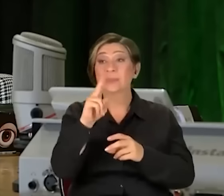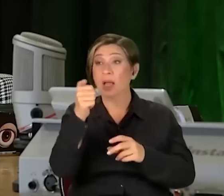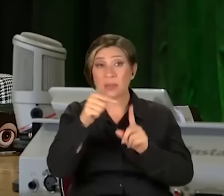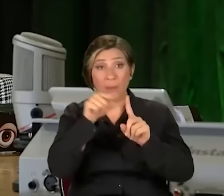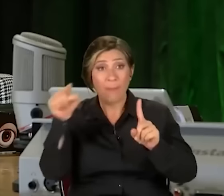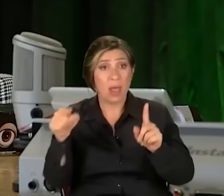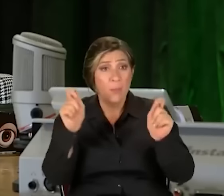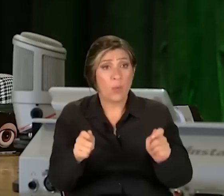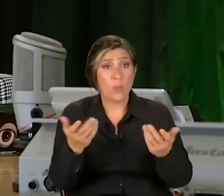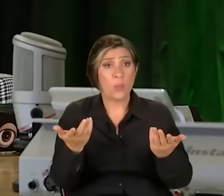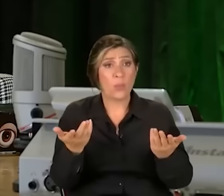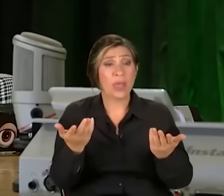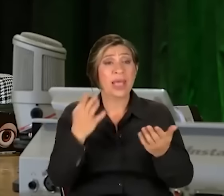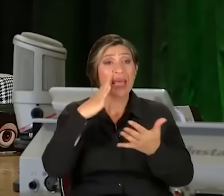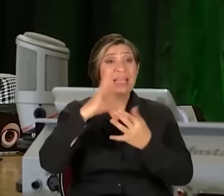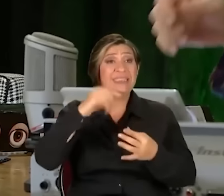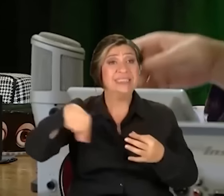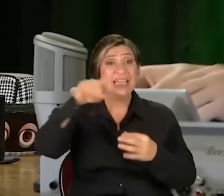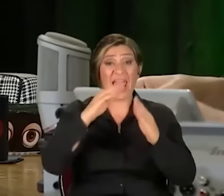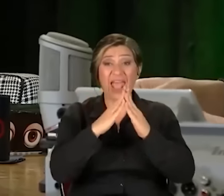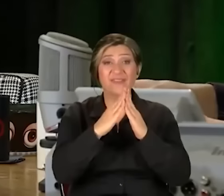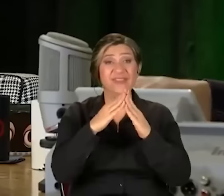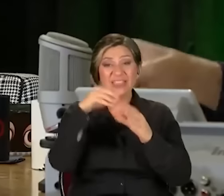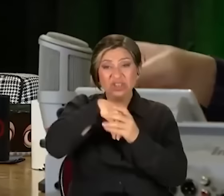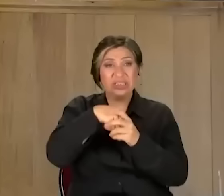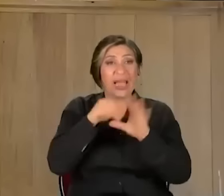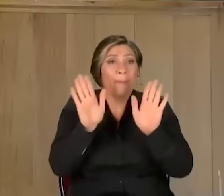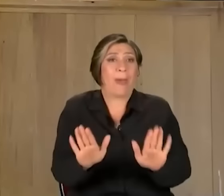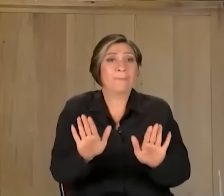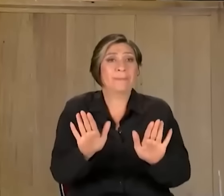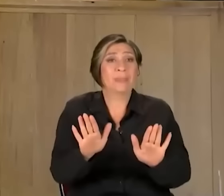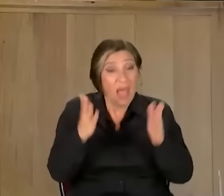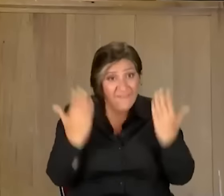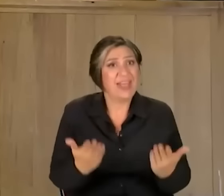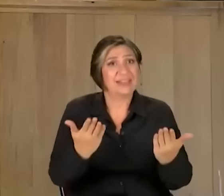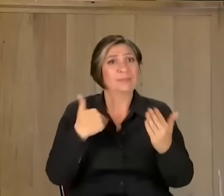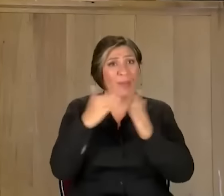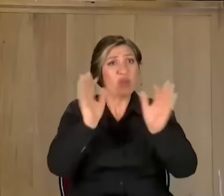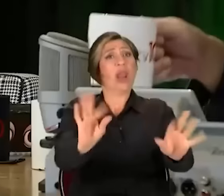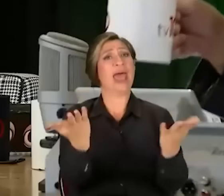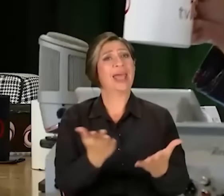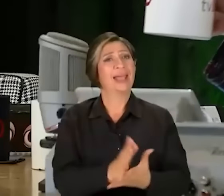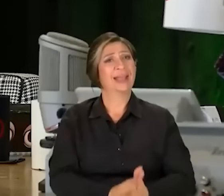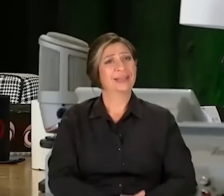2006'dan beri yapıyorum ben bunu. Artık hani insanların evinin bir üyesiyim gibi geliyor. Bir evet, de... bizim evde öyle.